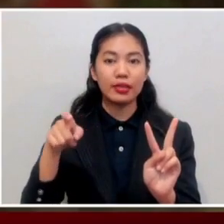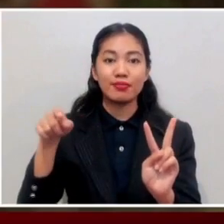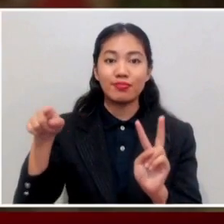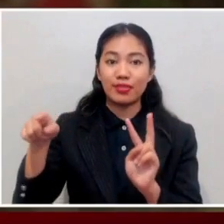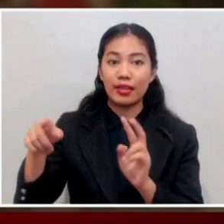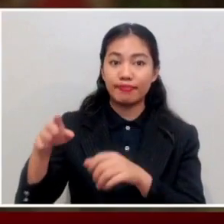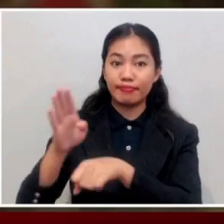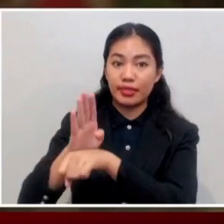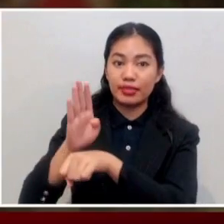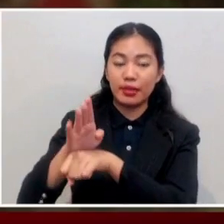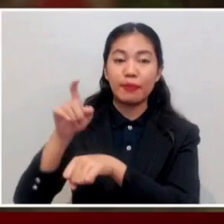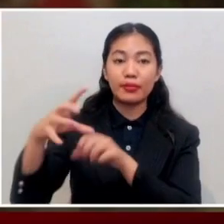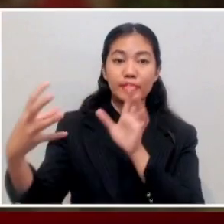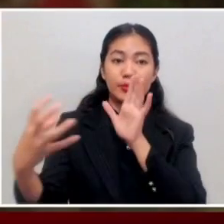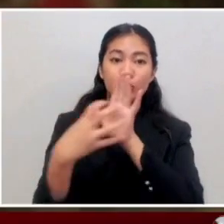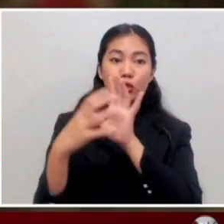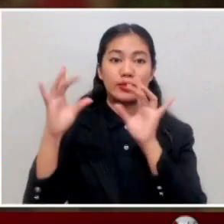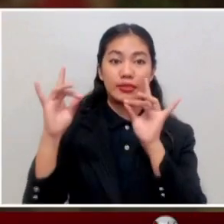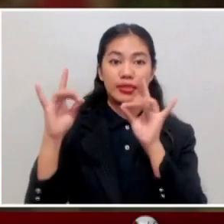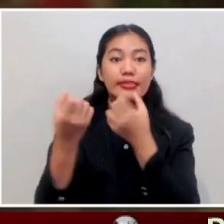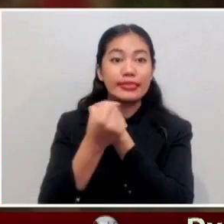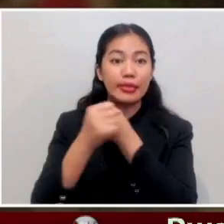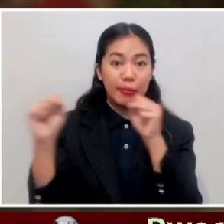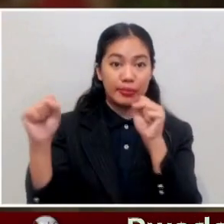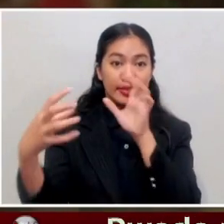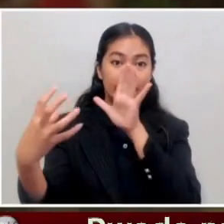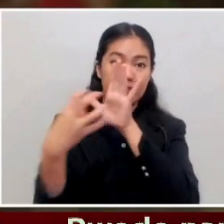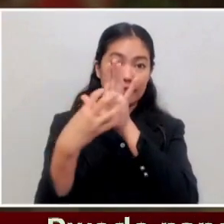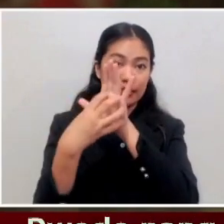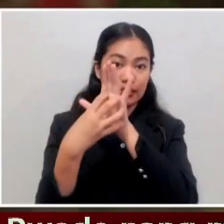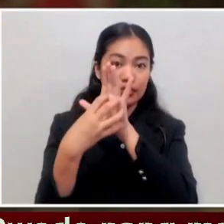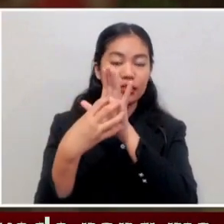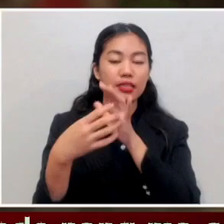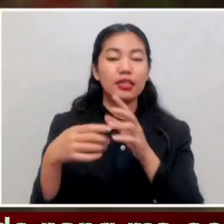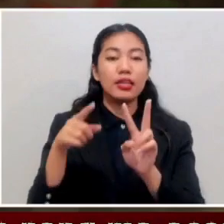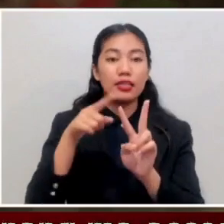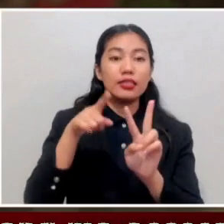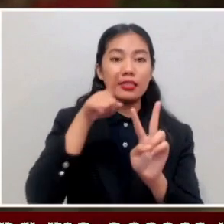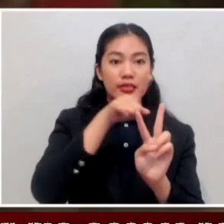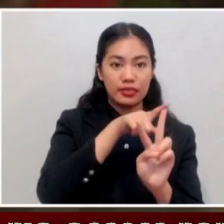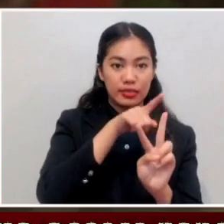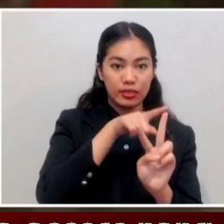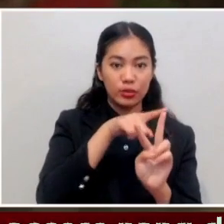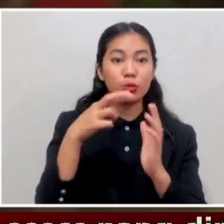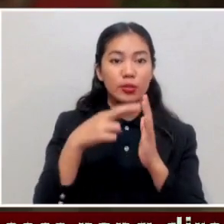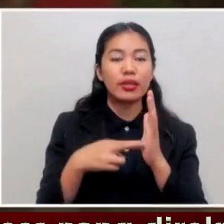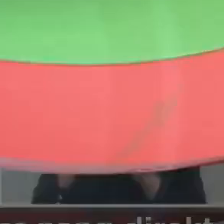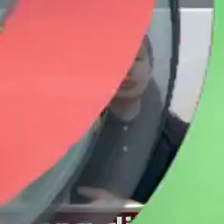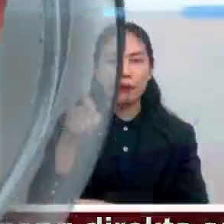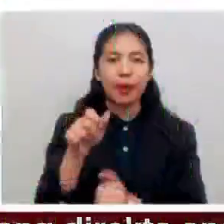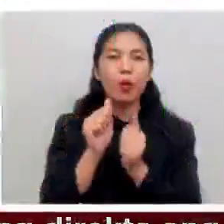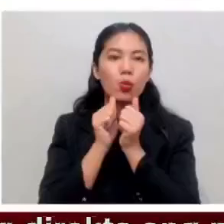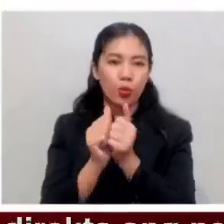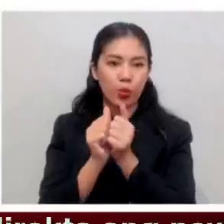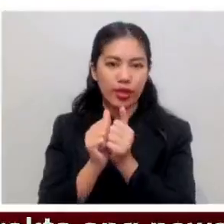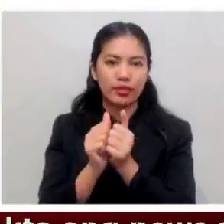At ikalawa, dapat yung bata ay may kasamang isang fully vaccinated na adult.